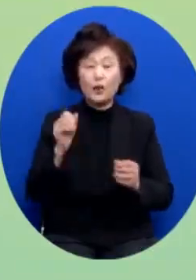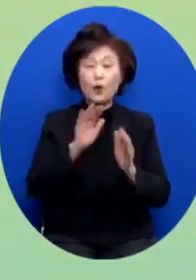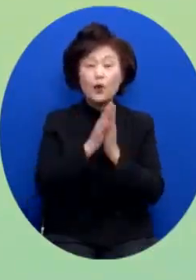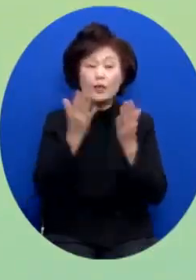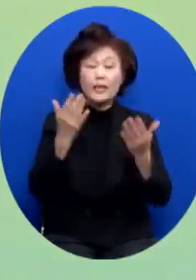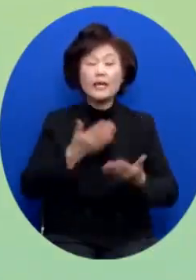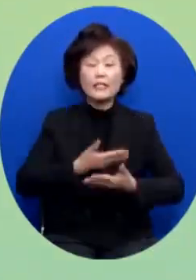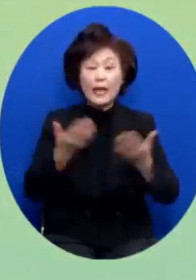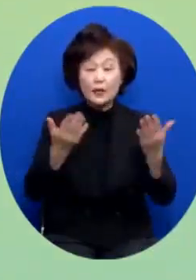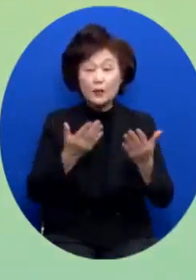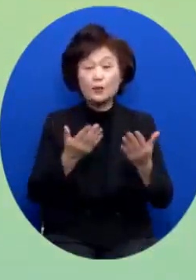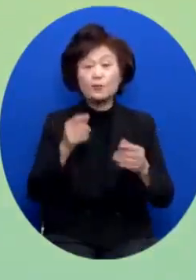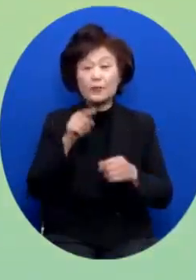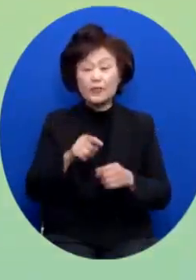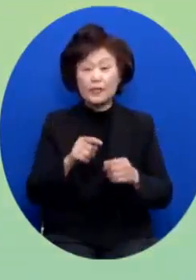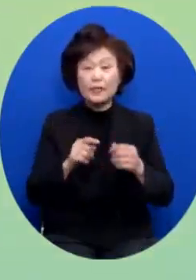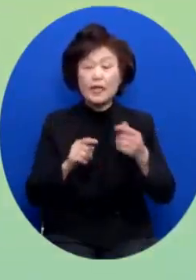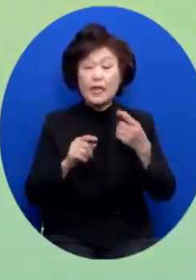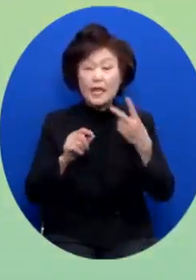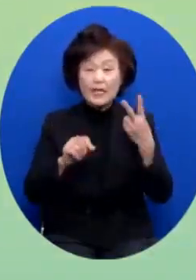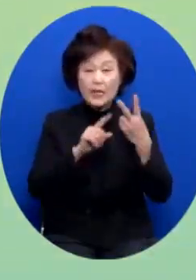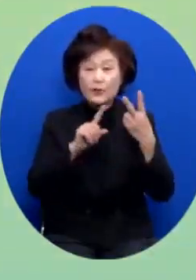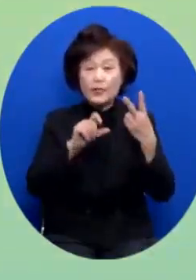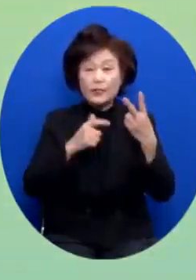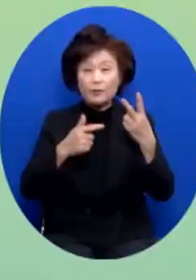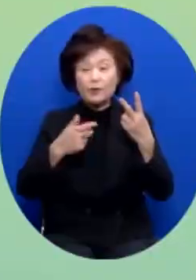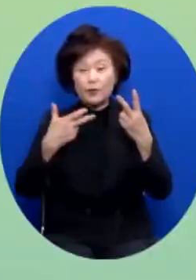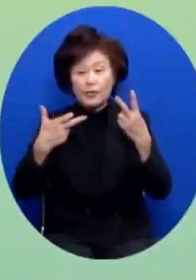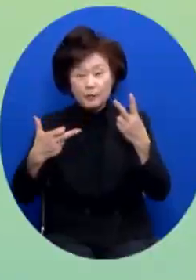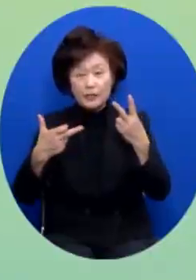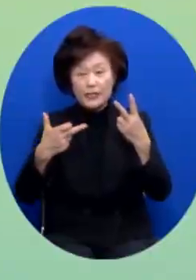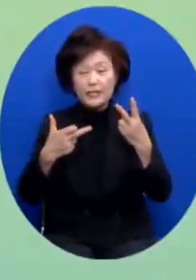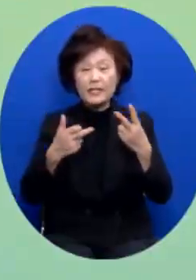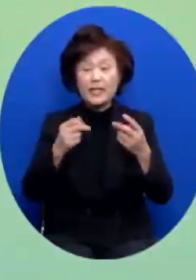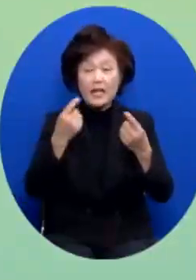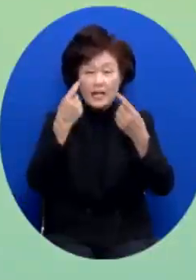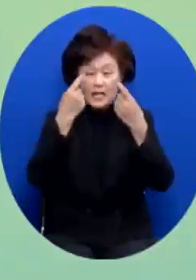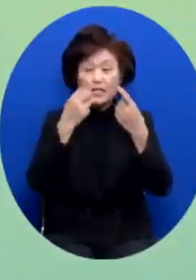콘서트는 오는 16일과 17일 서울대학교 사범대학에서 열립니다